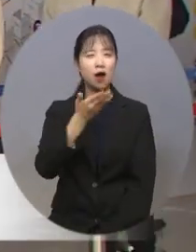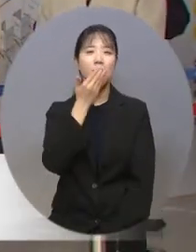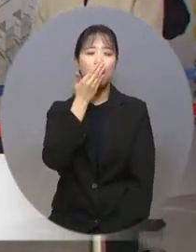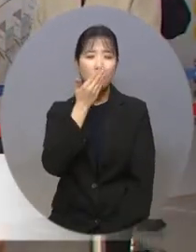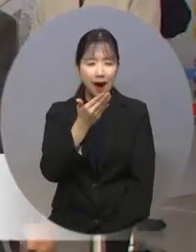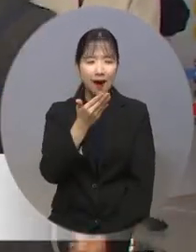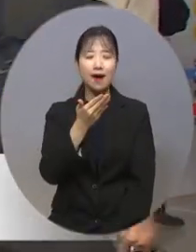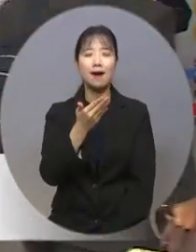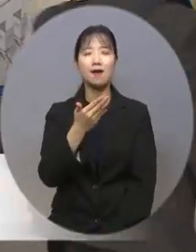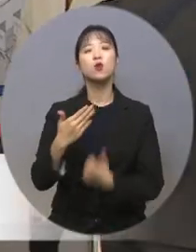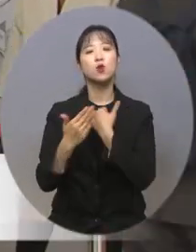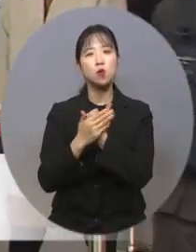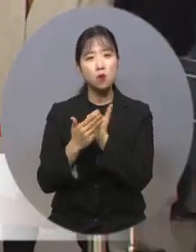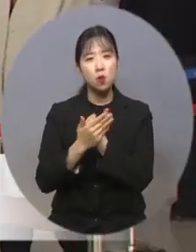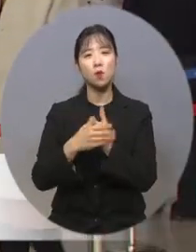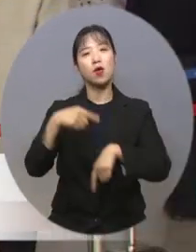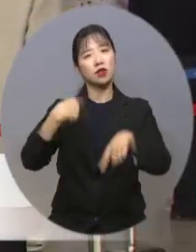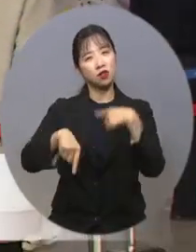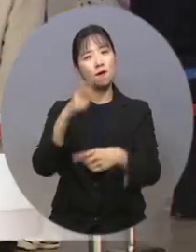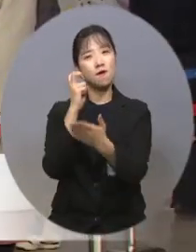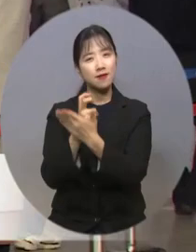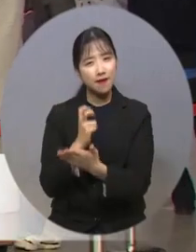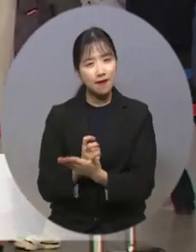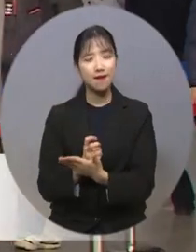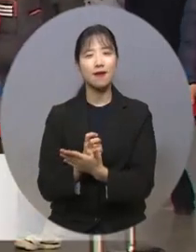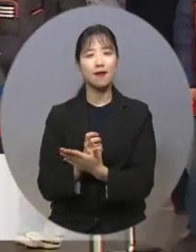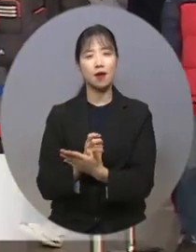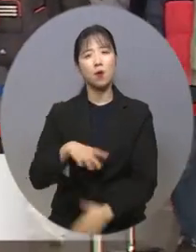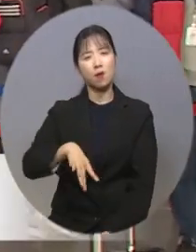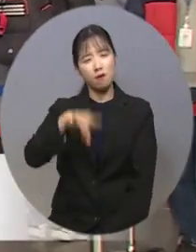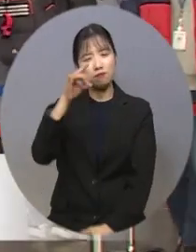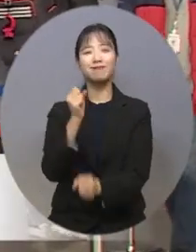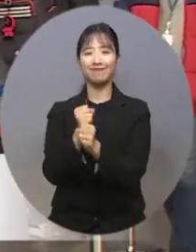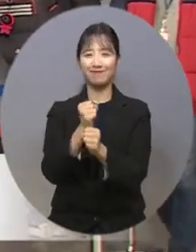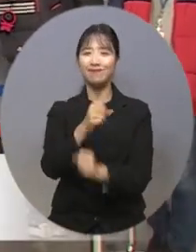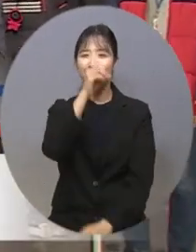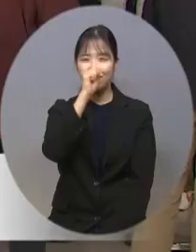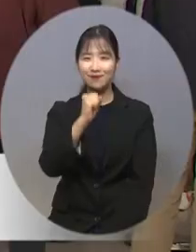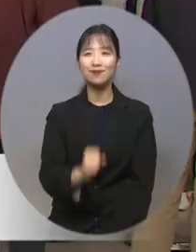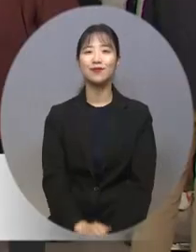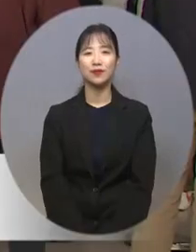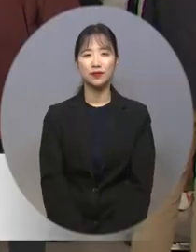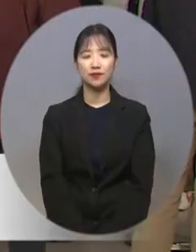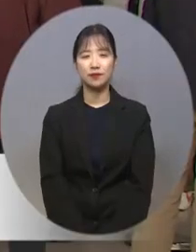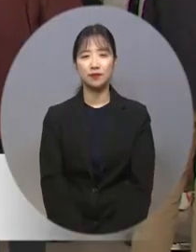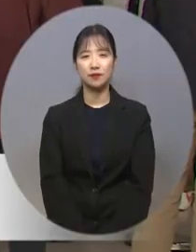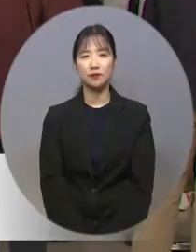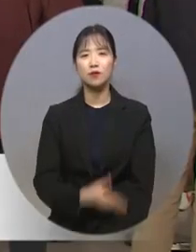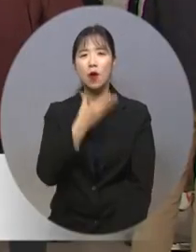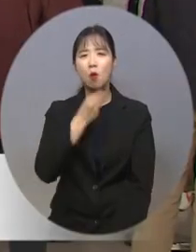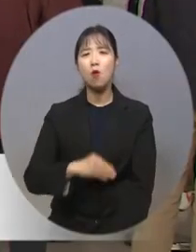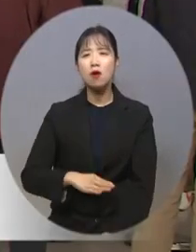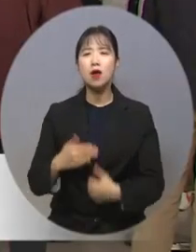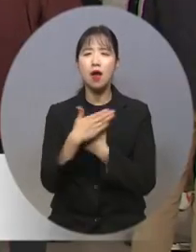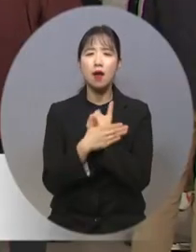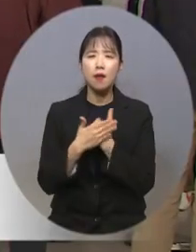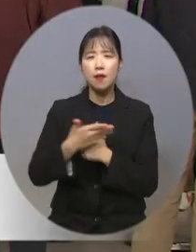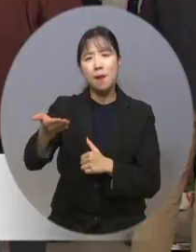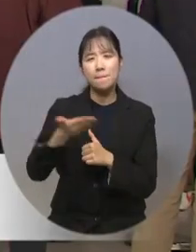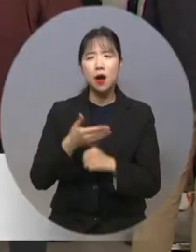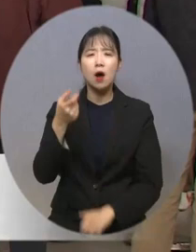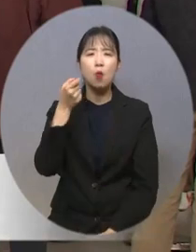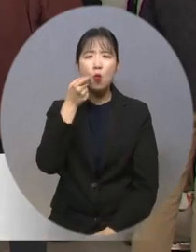개발해 나갈 수 있는 그런 정책들을 우선시 해주셨으면 좋겠습니다. 복지 혜택을 못